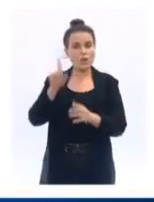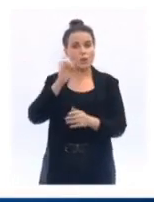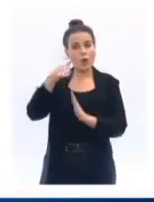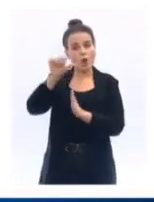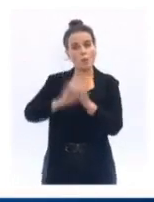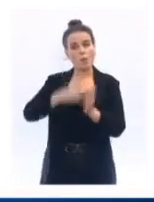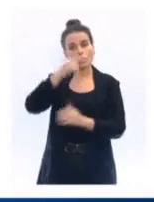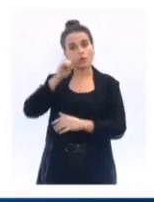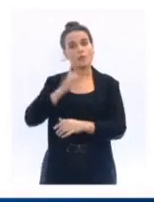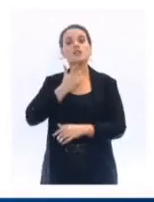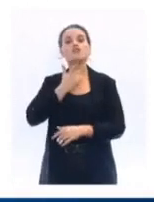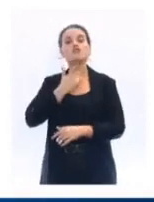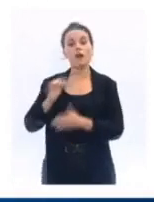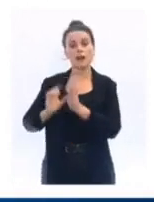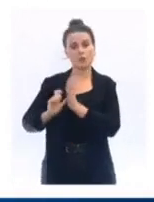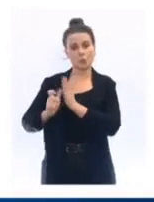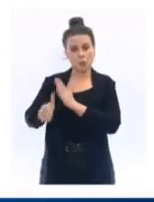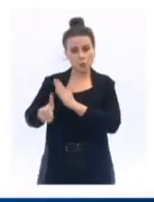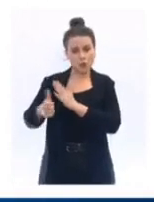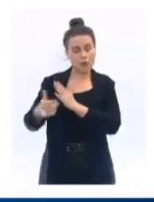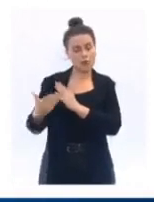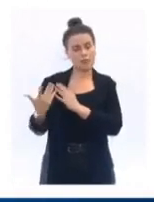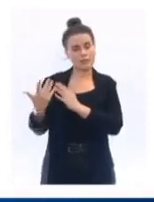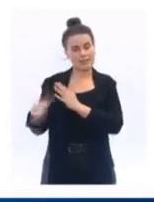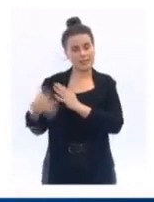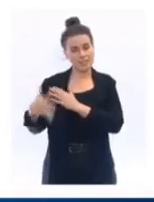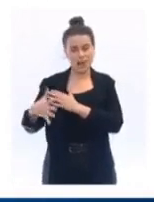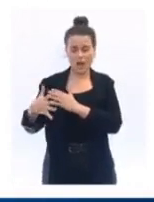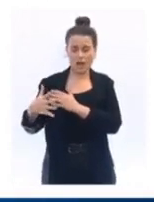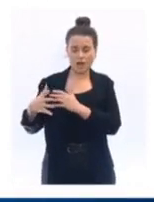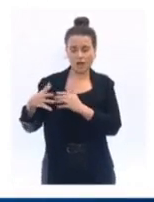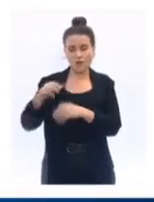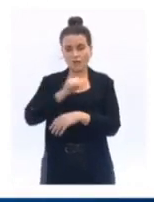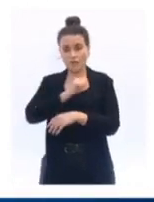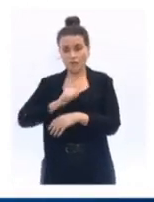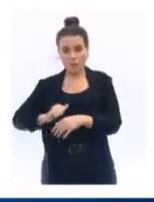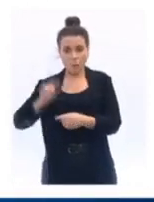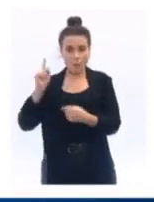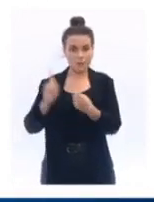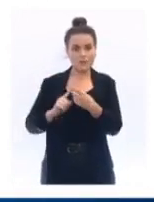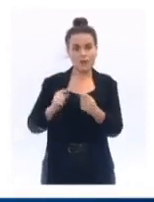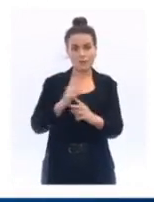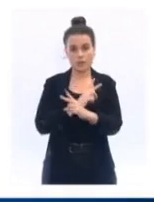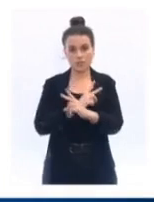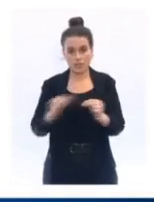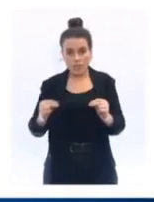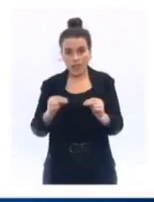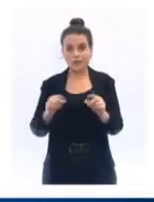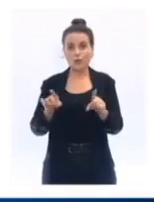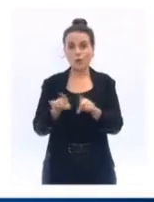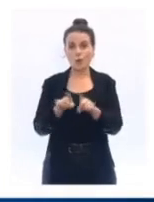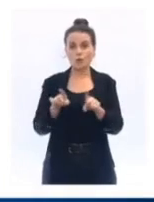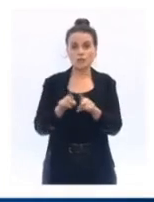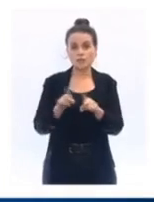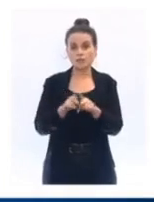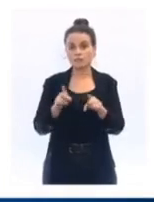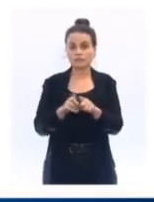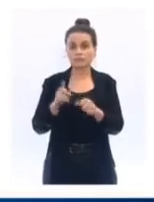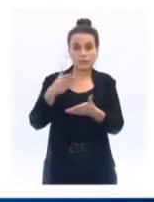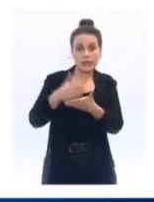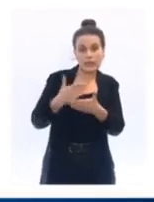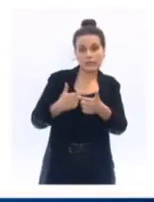nettoyage très régulier des locaux. Conformément donc au dernier avis du Haut Conseil, le masque devient obligatoire pour tous les élèves à partir